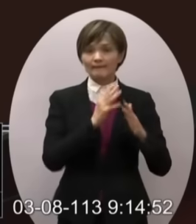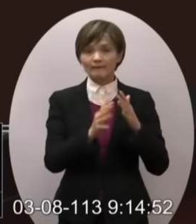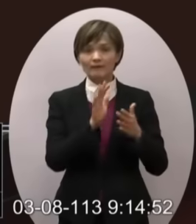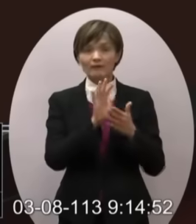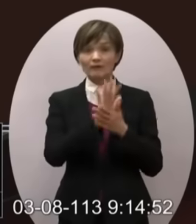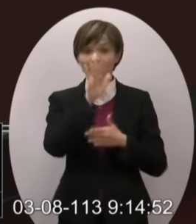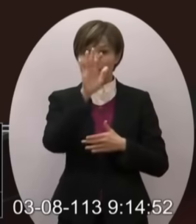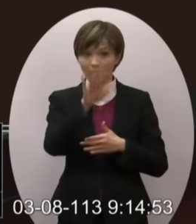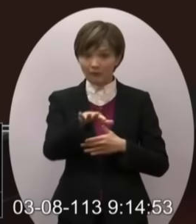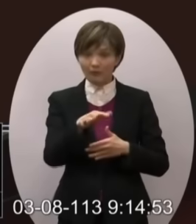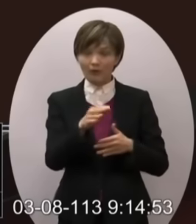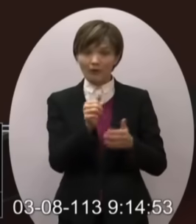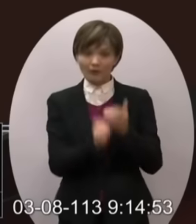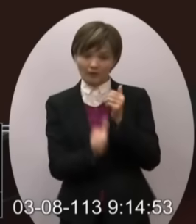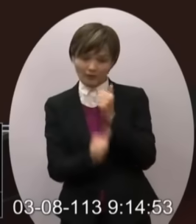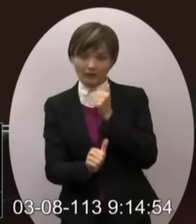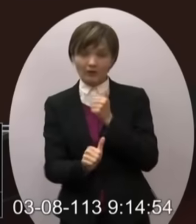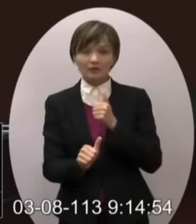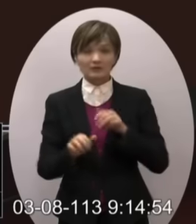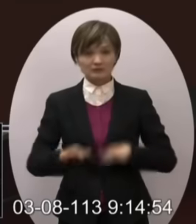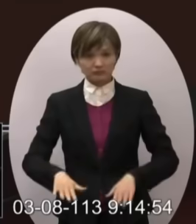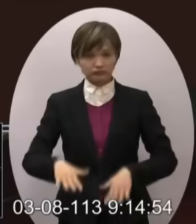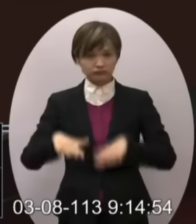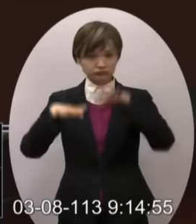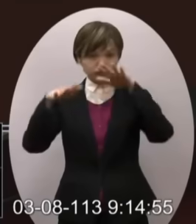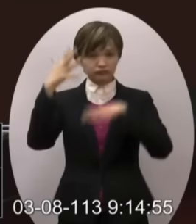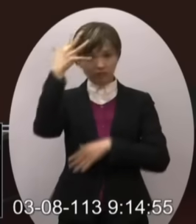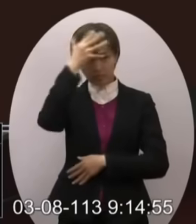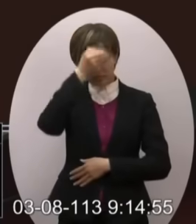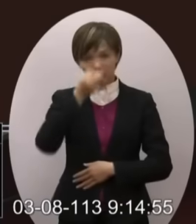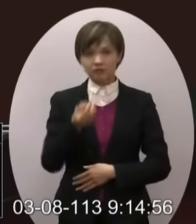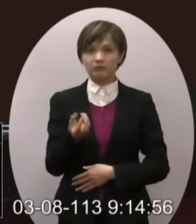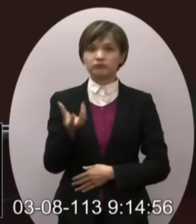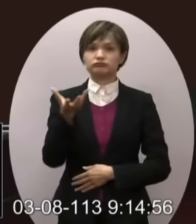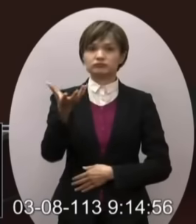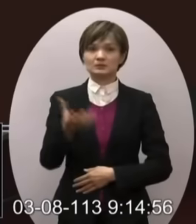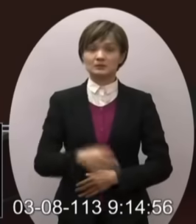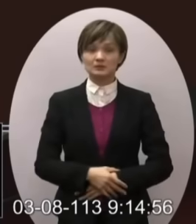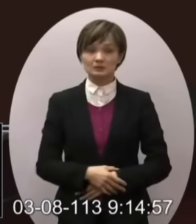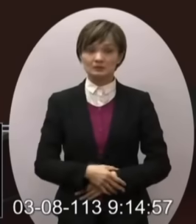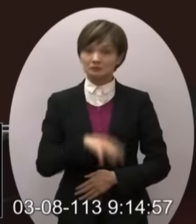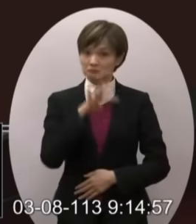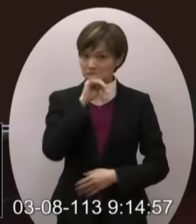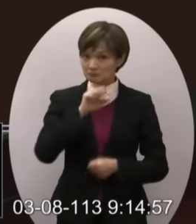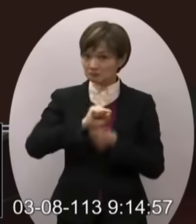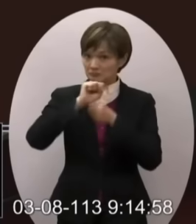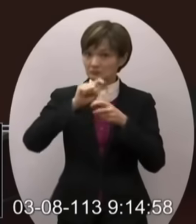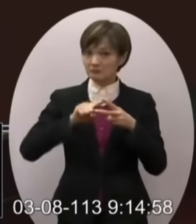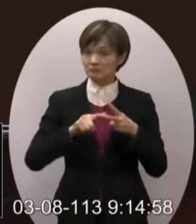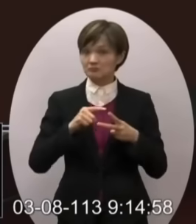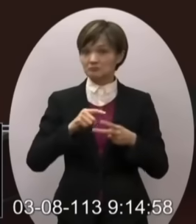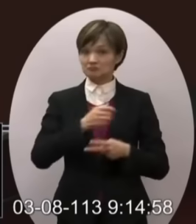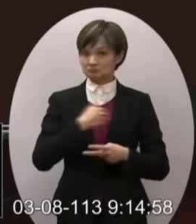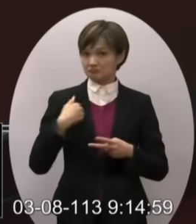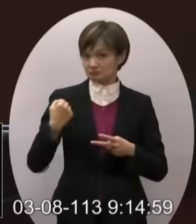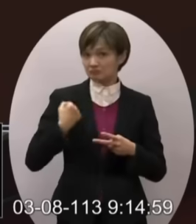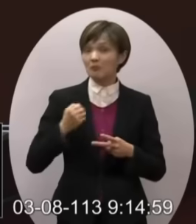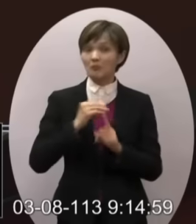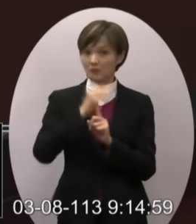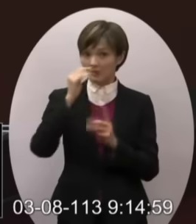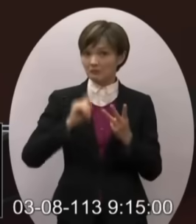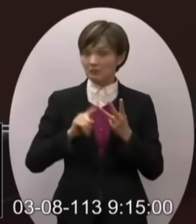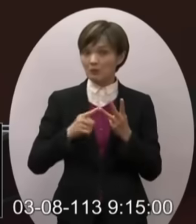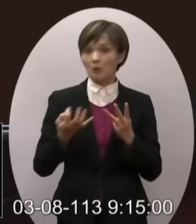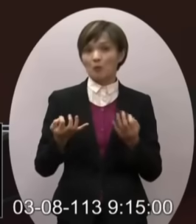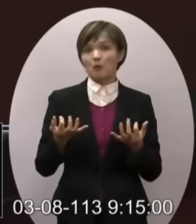庞大人口是史上未曾出现的新人种，具有高寿、高能力、高资产，跟过去